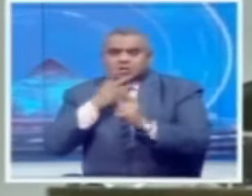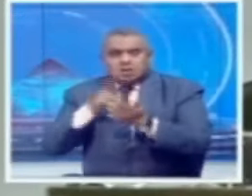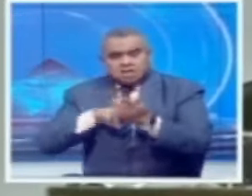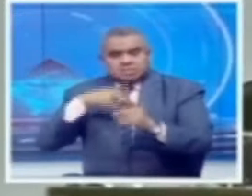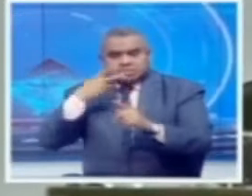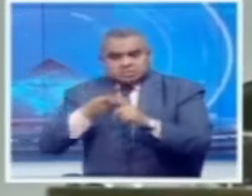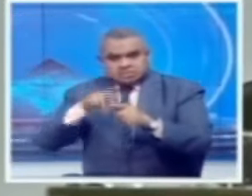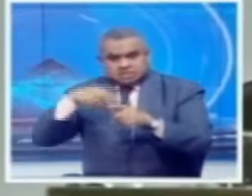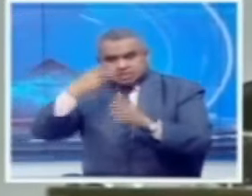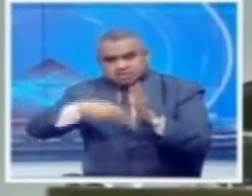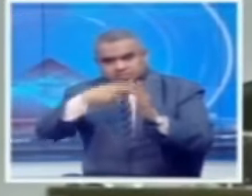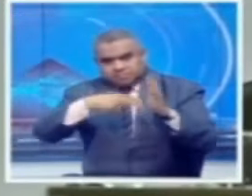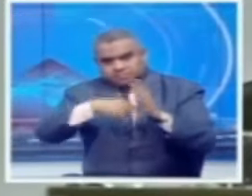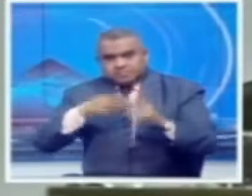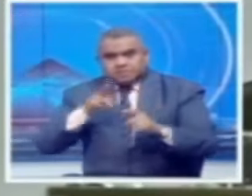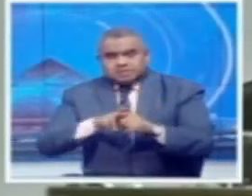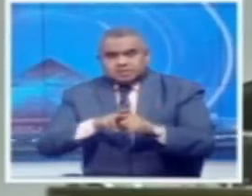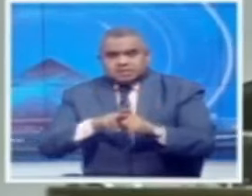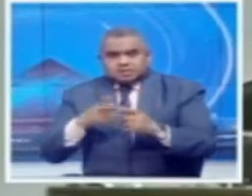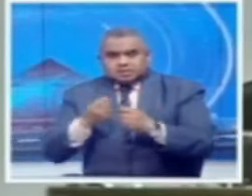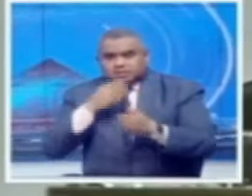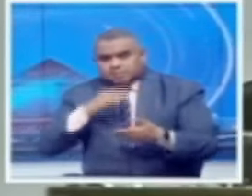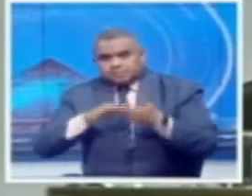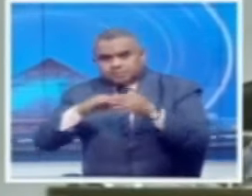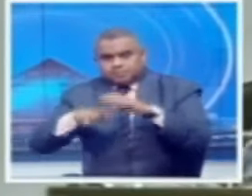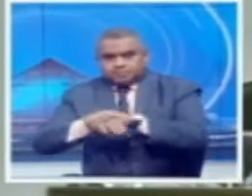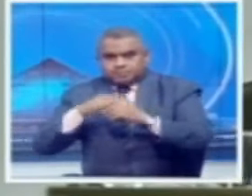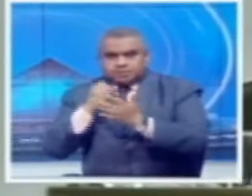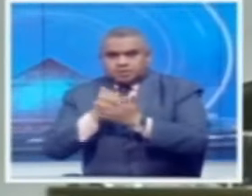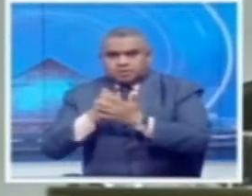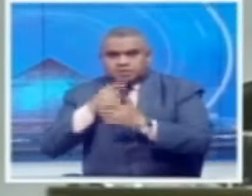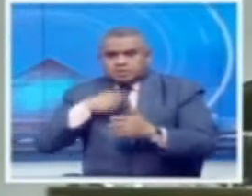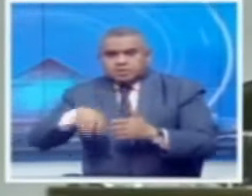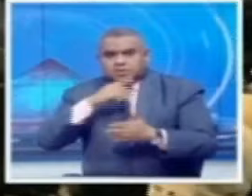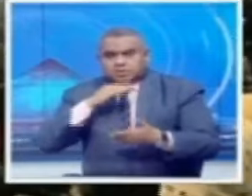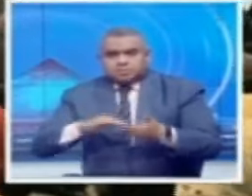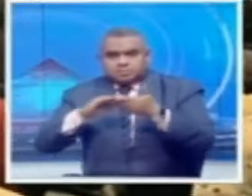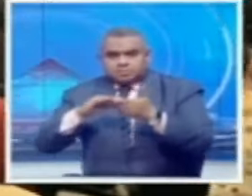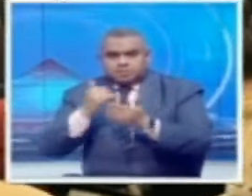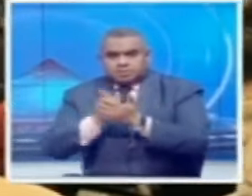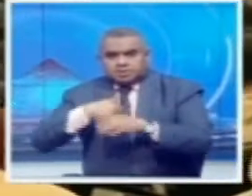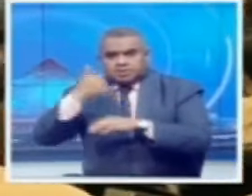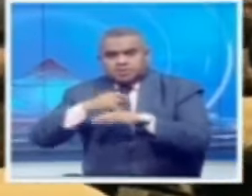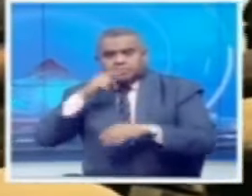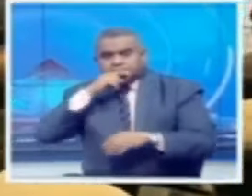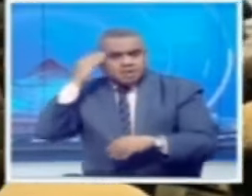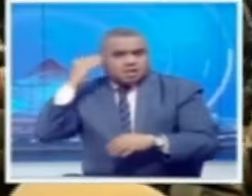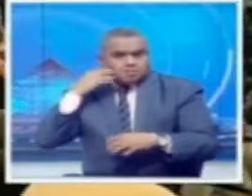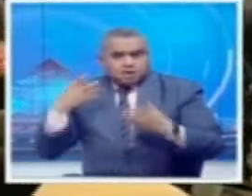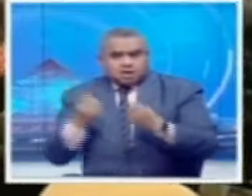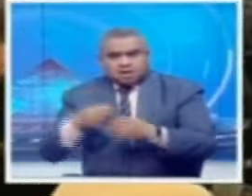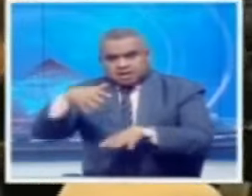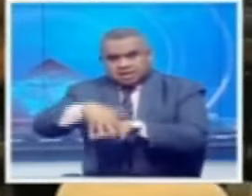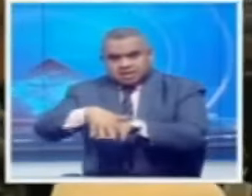على مجموعة من خدمات الخاصة ببناء القدرات لدعم منظمة تنمية المرأة التابعة